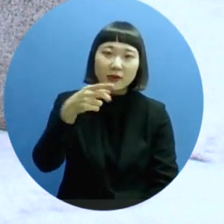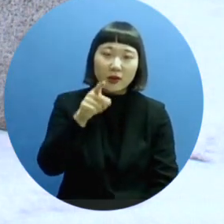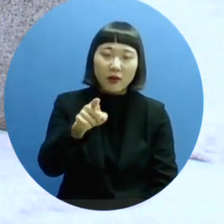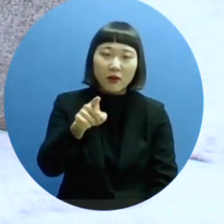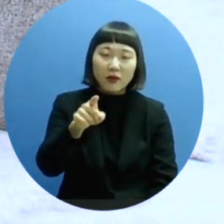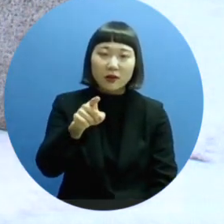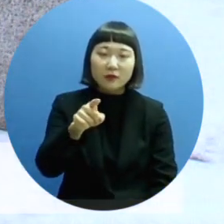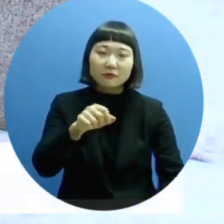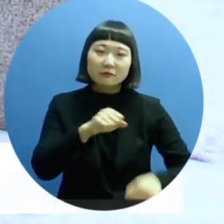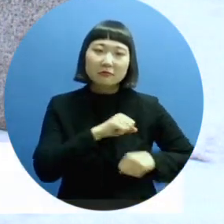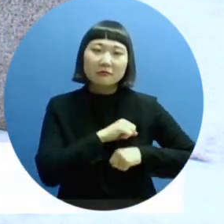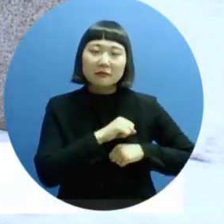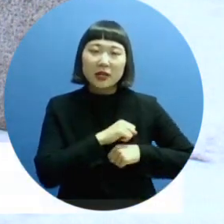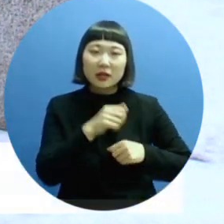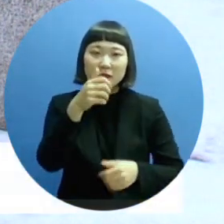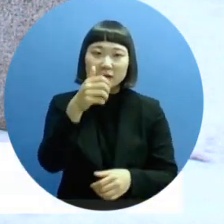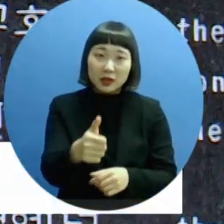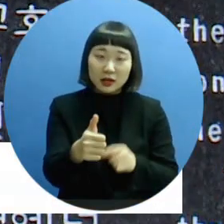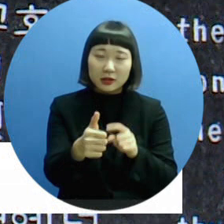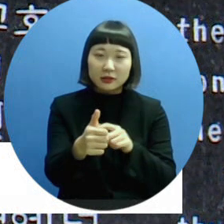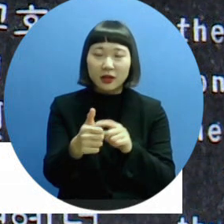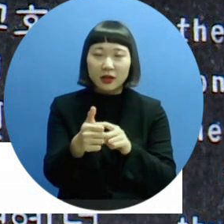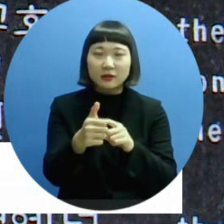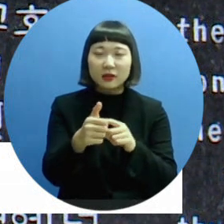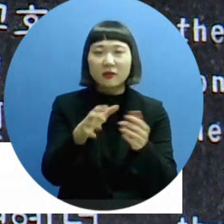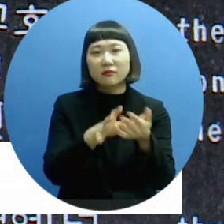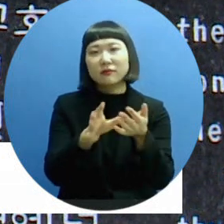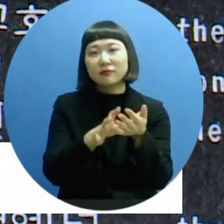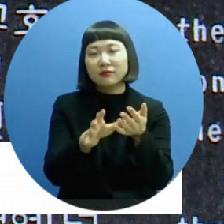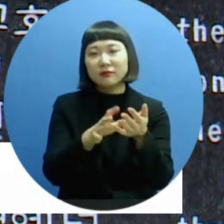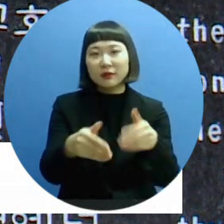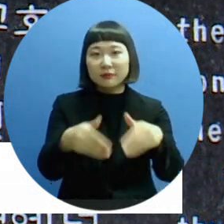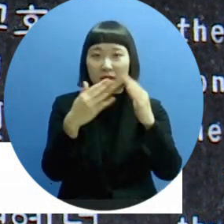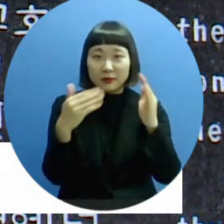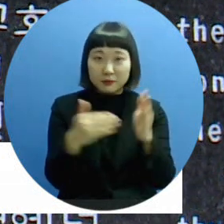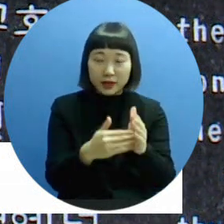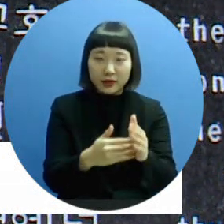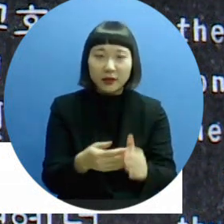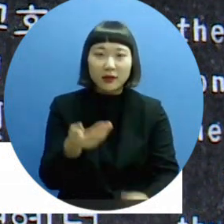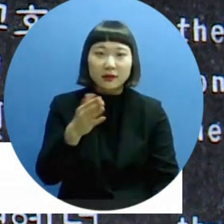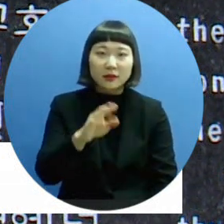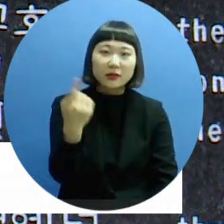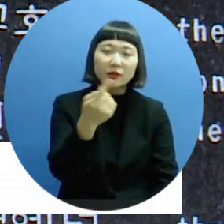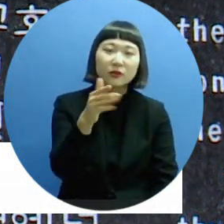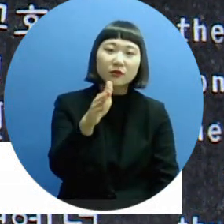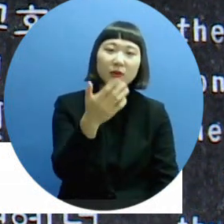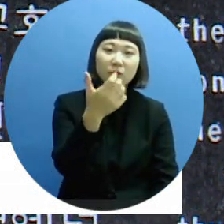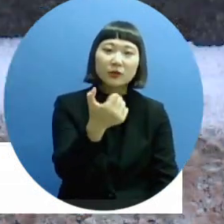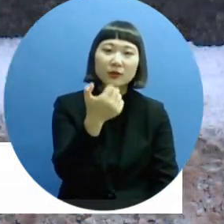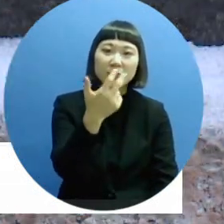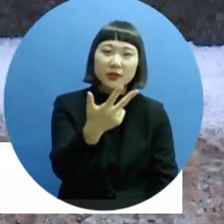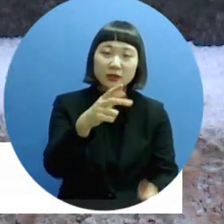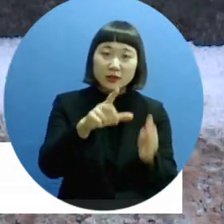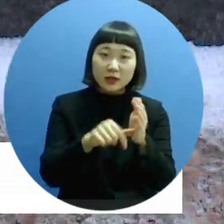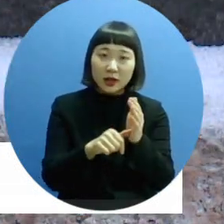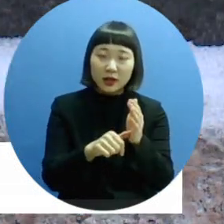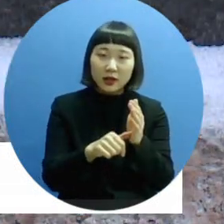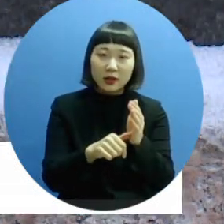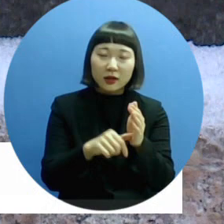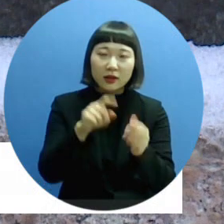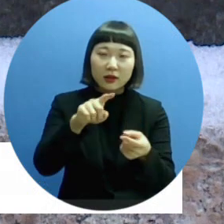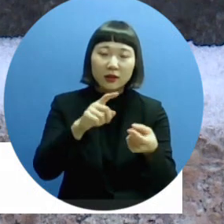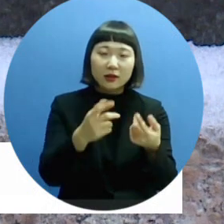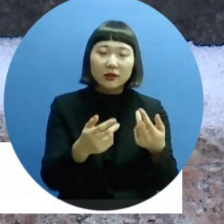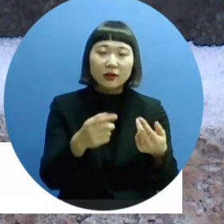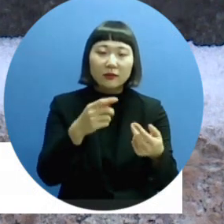1950년 9월 15일 맥아더 장군이 지휘한 인천 상륙작전의 성공을 기념하기 위해 지난 1957년